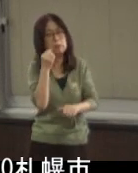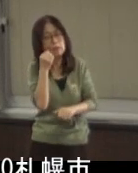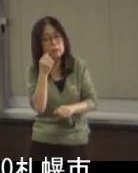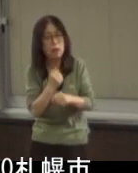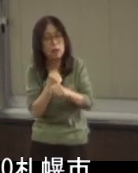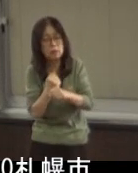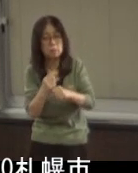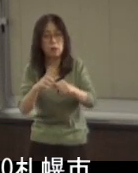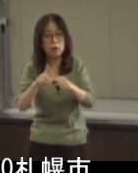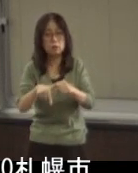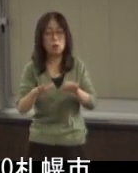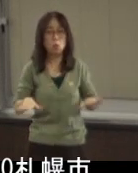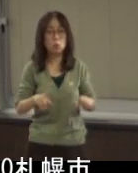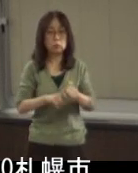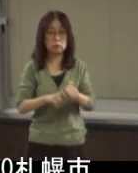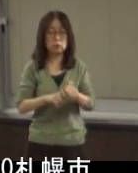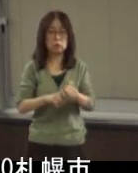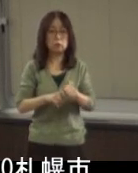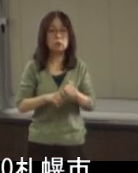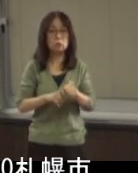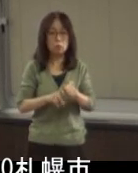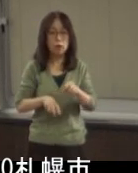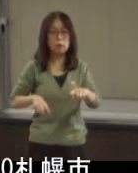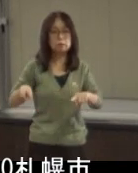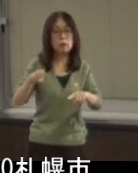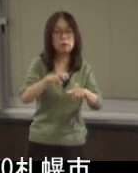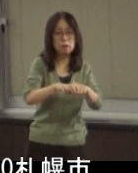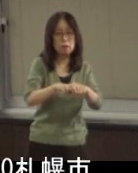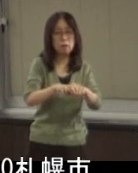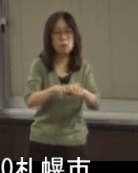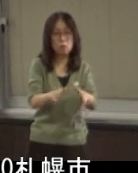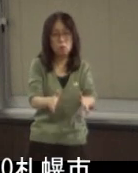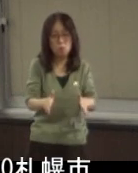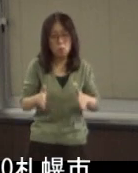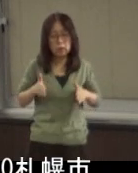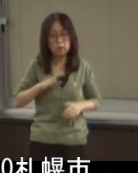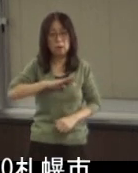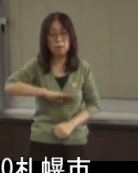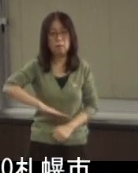ては、今年は参加をお控えをいただきたいというふうに思います。